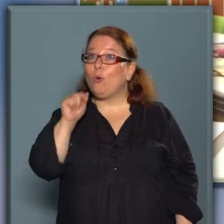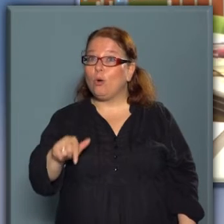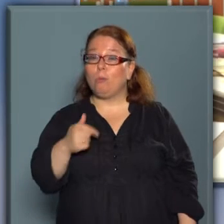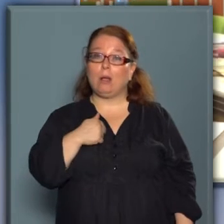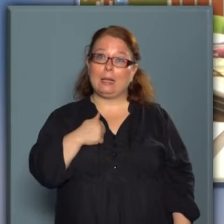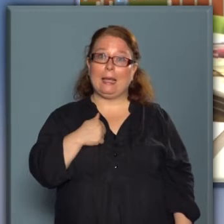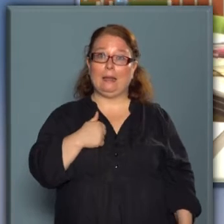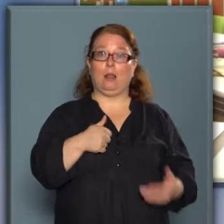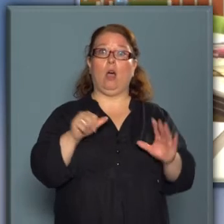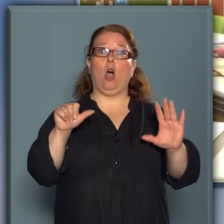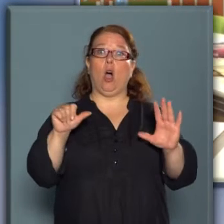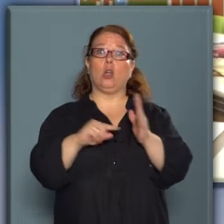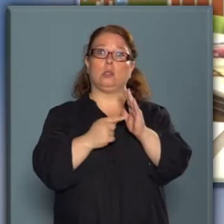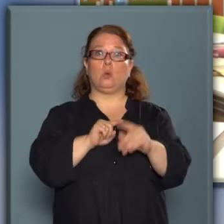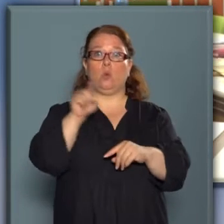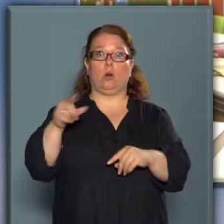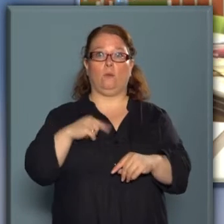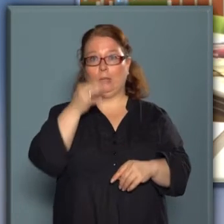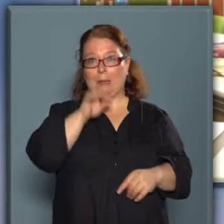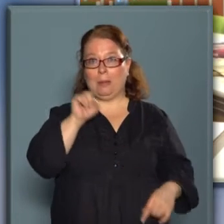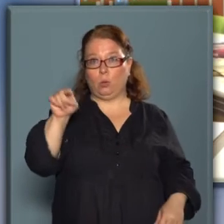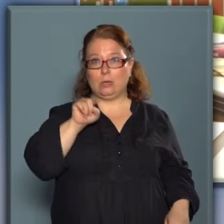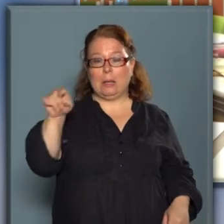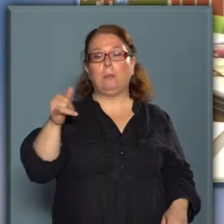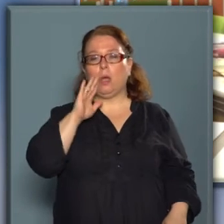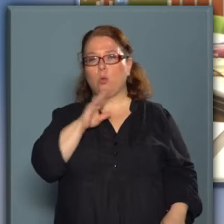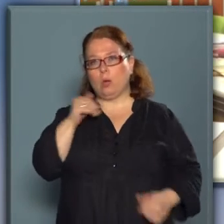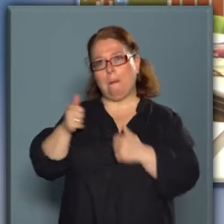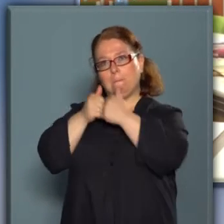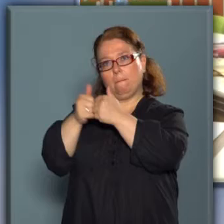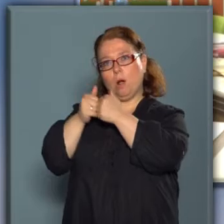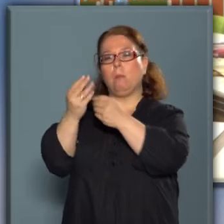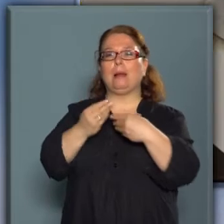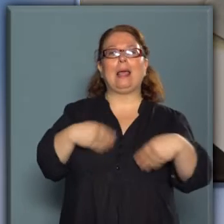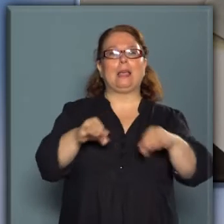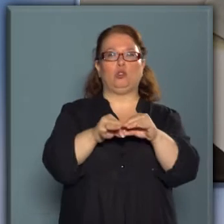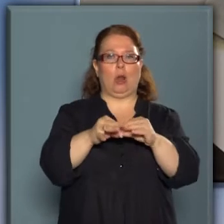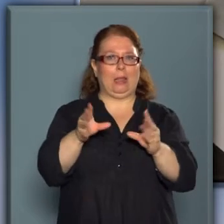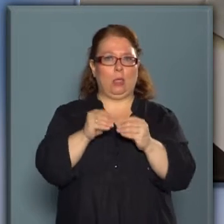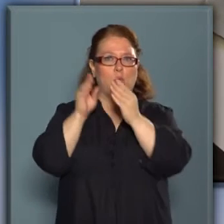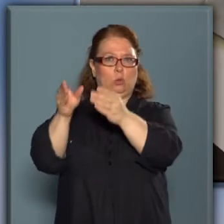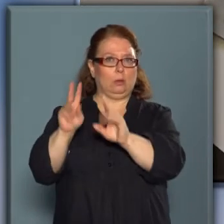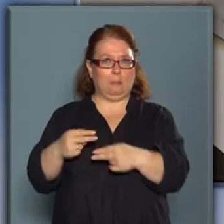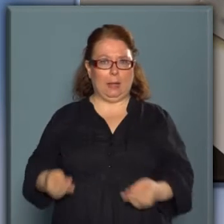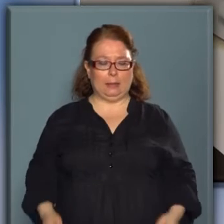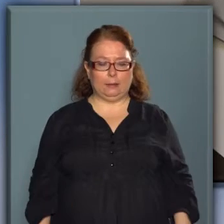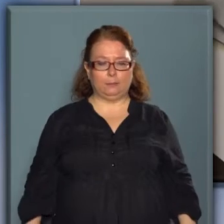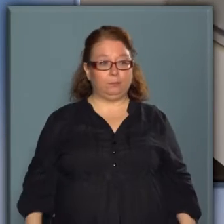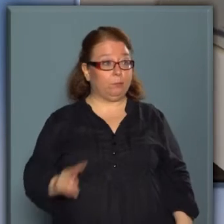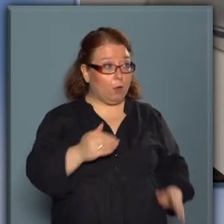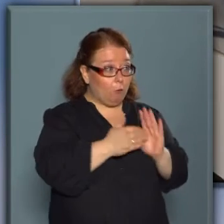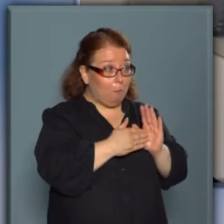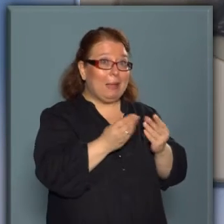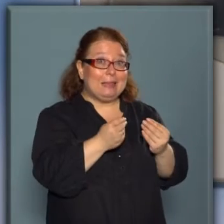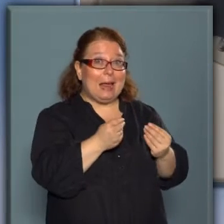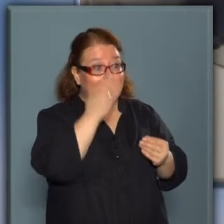én 6-szor voltam Németországban, de mindig az édesanyámmal, mert ugye az egész családot nem engedték ki. Van még ott